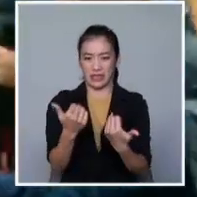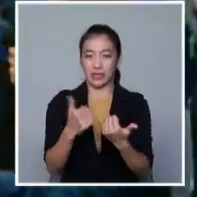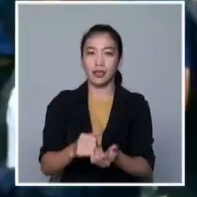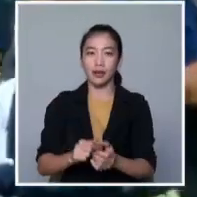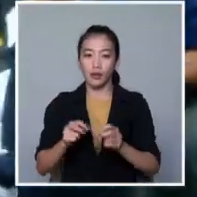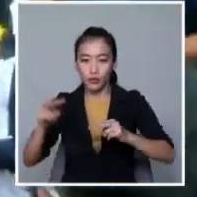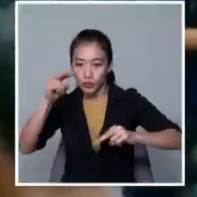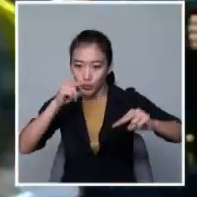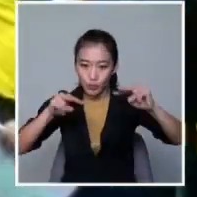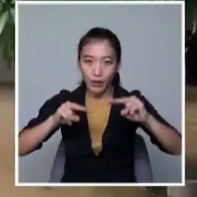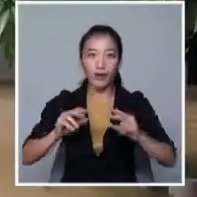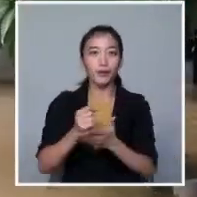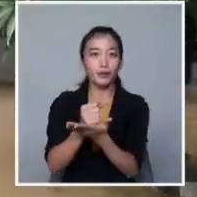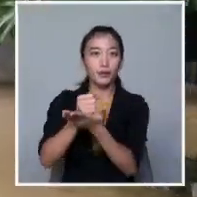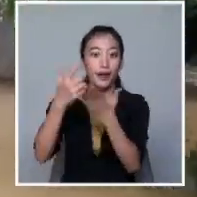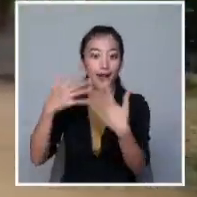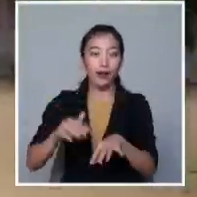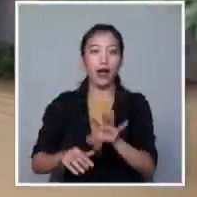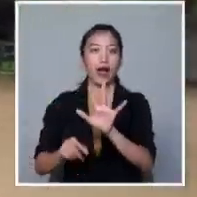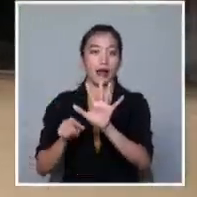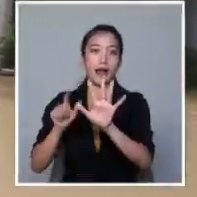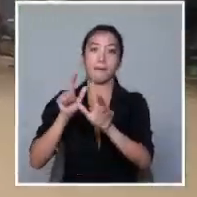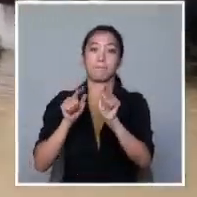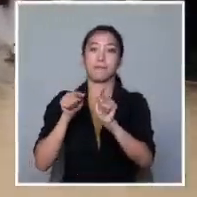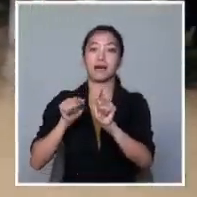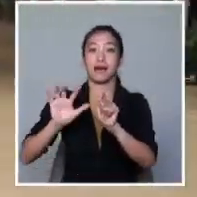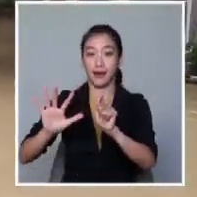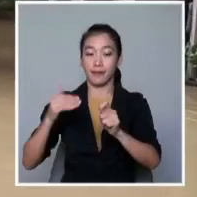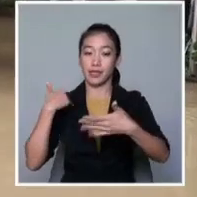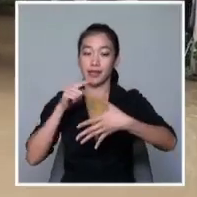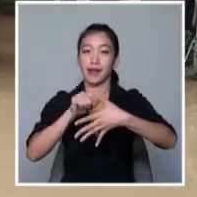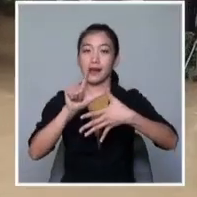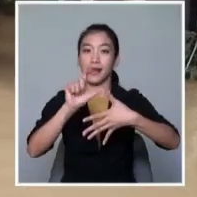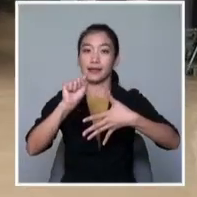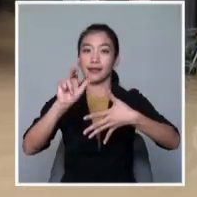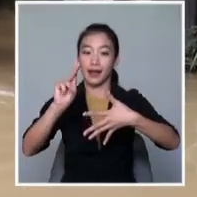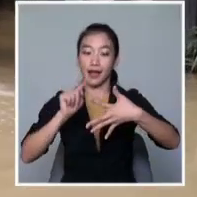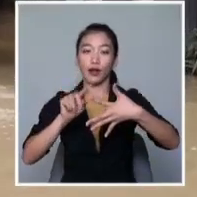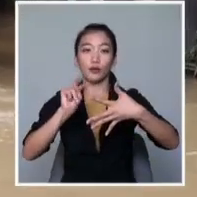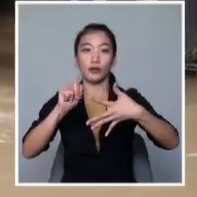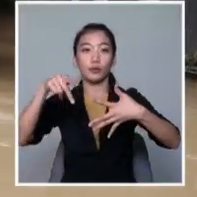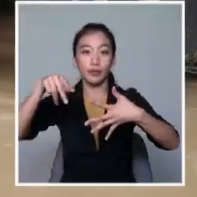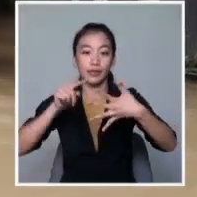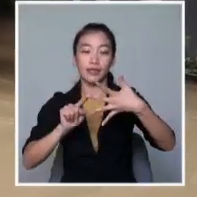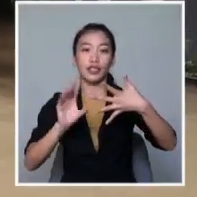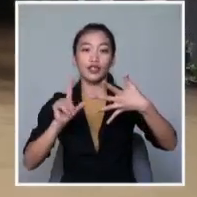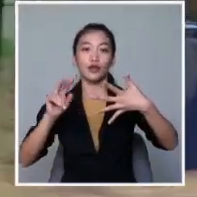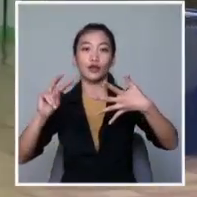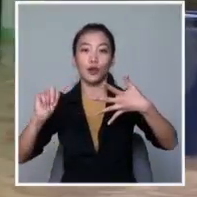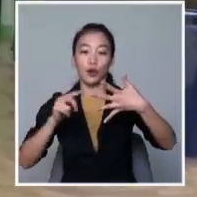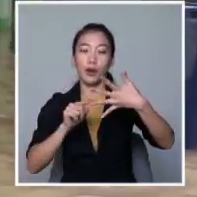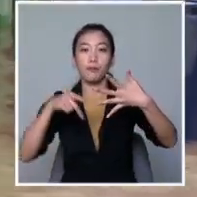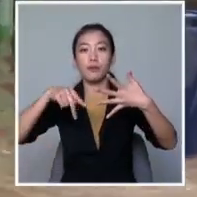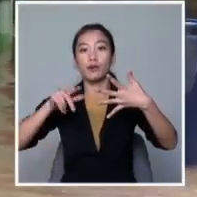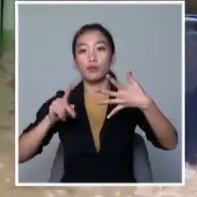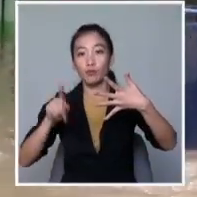าย5อำเภอประกอบด้วยอำเภอลานสกาอำเภอนพิตำสิชนขนอมและอำเภอพิปูนสำหรับอำเ